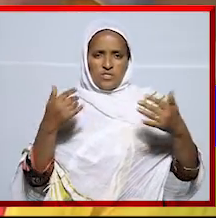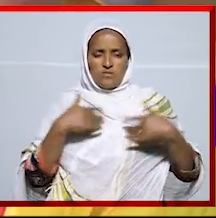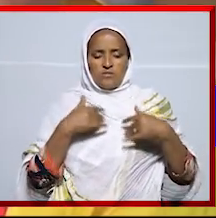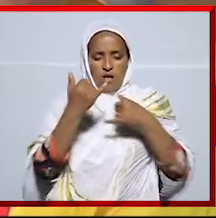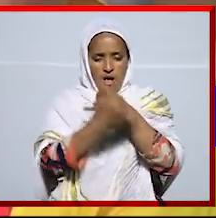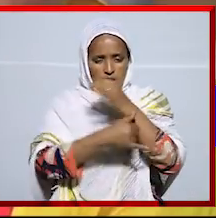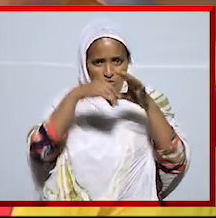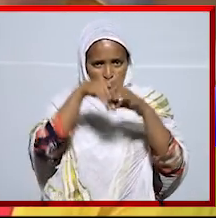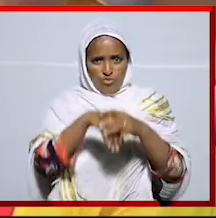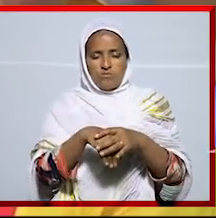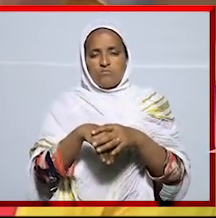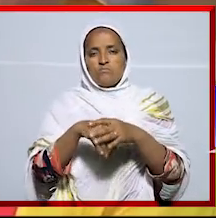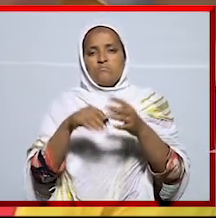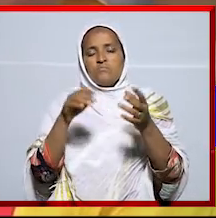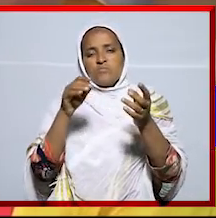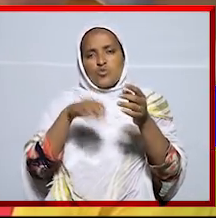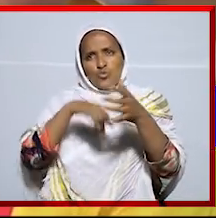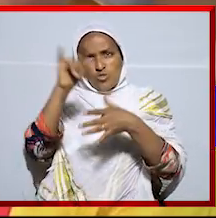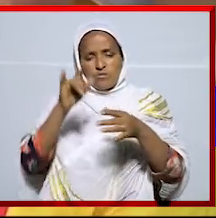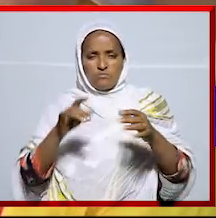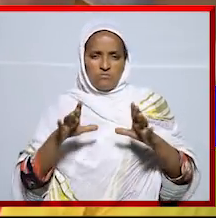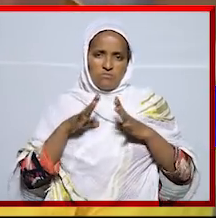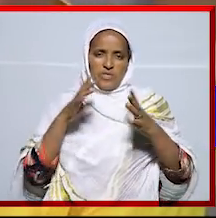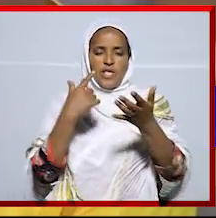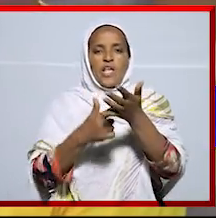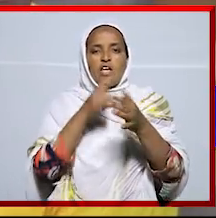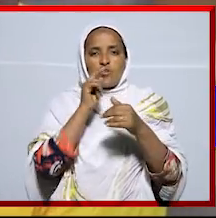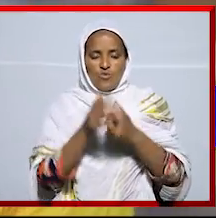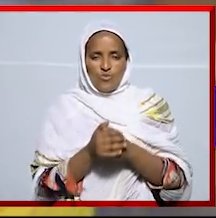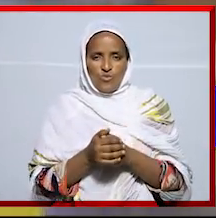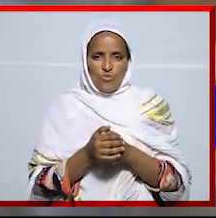የውጭ ኳስ ነው የሀገር ኳስ በጣም ያዝናናኛል። ያዝናናኝ